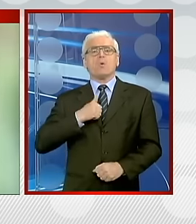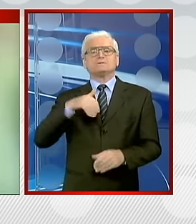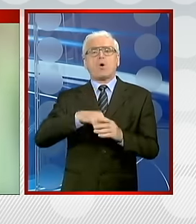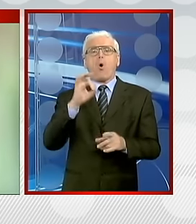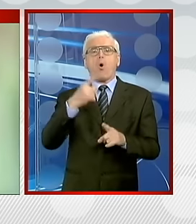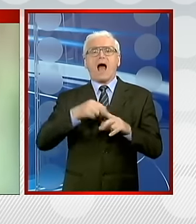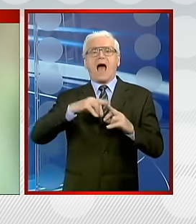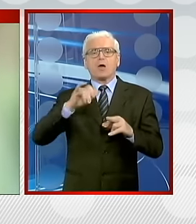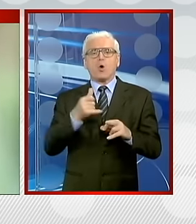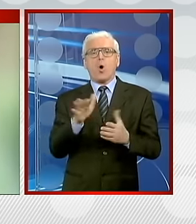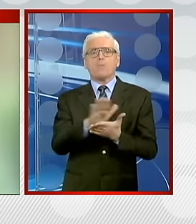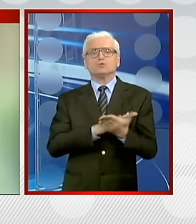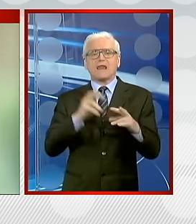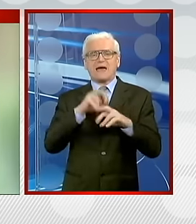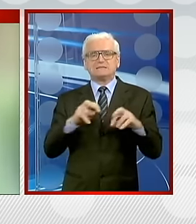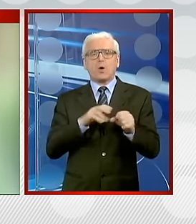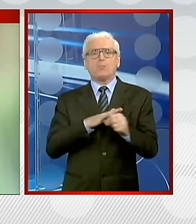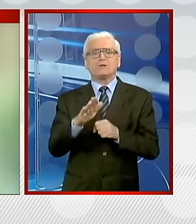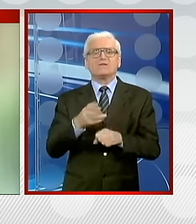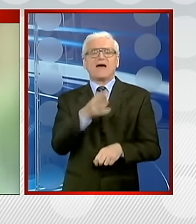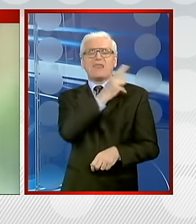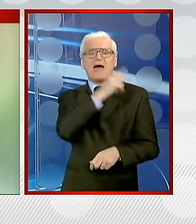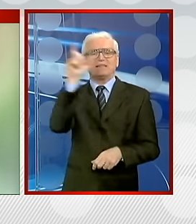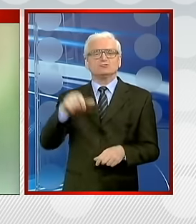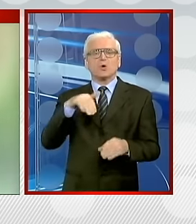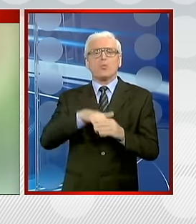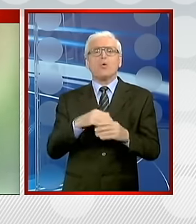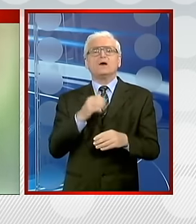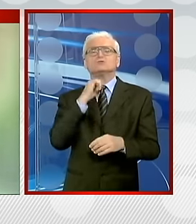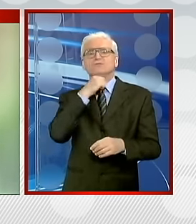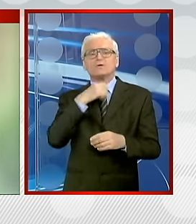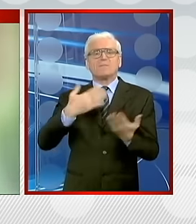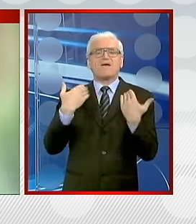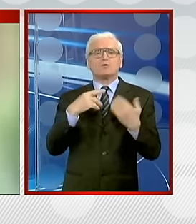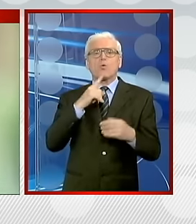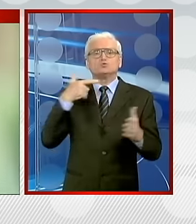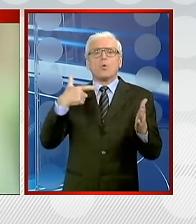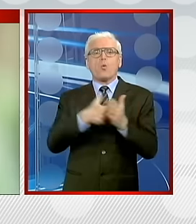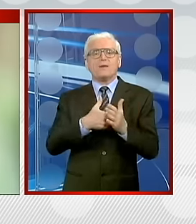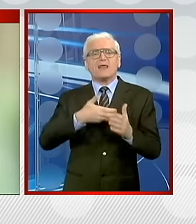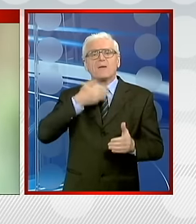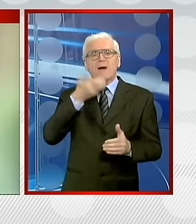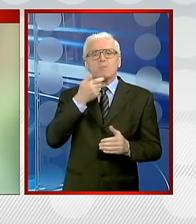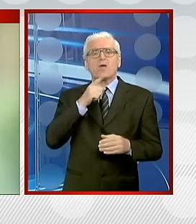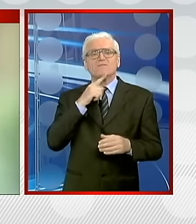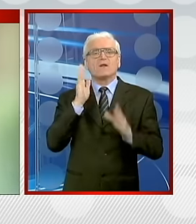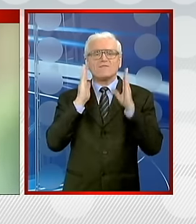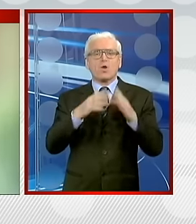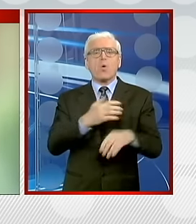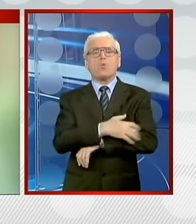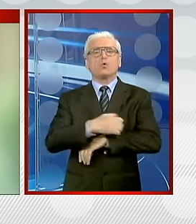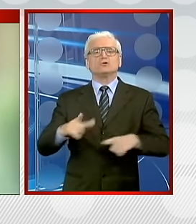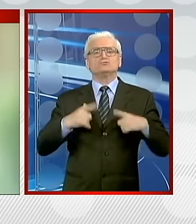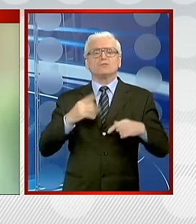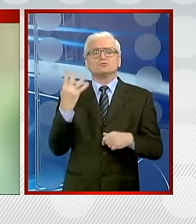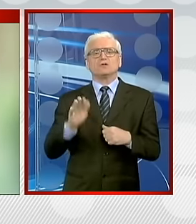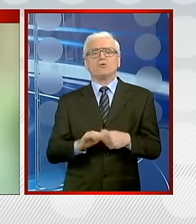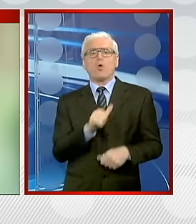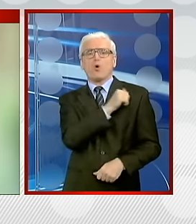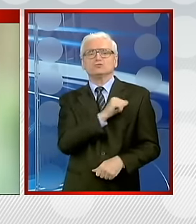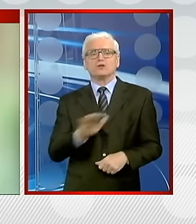Policija u Ohaju pokrenula istragu protiv nadležnih u zoovrtu koji su ubili gorilu uvereni da je ugrožen život četvorogodišnjem